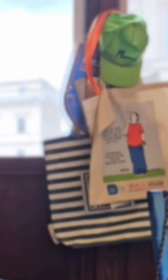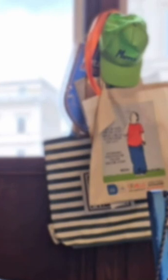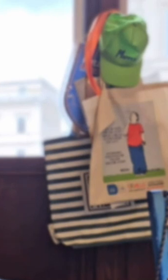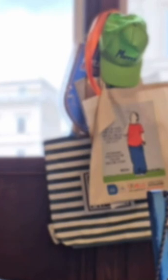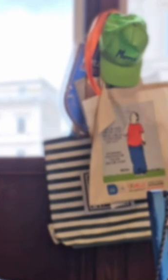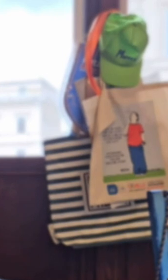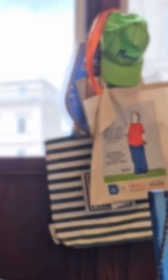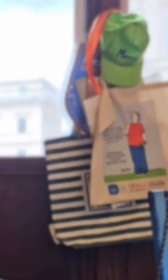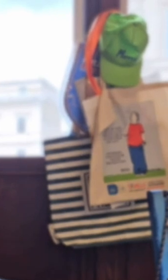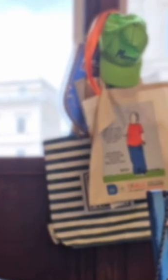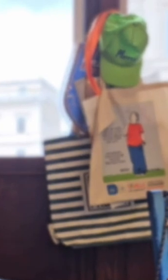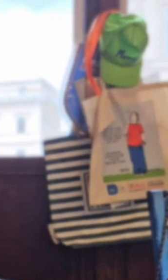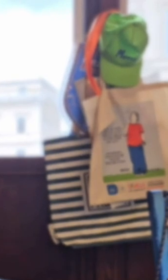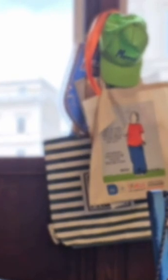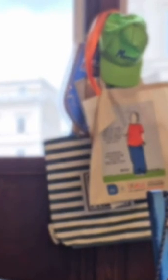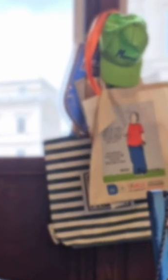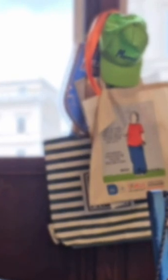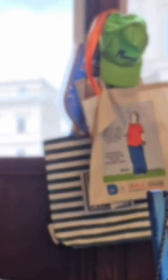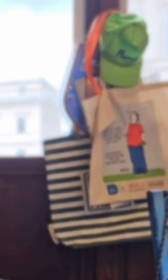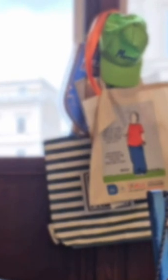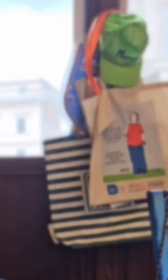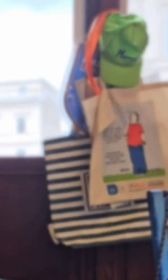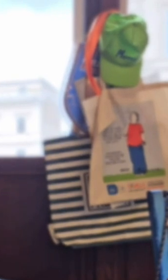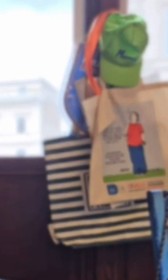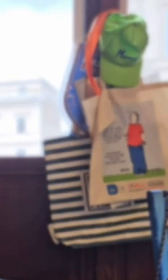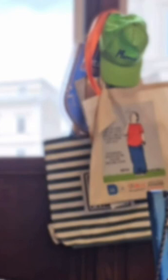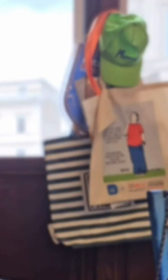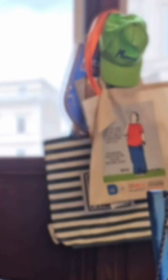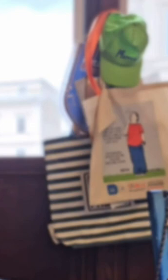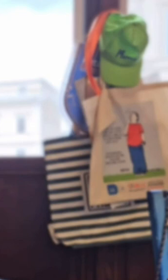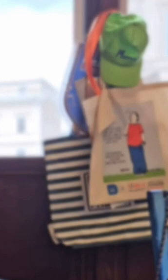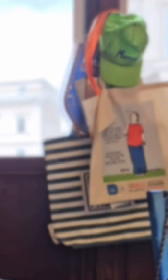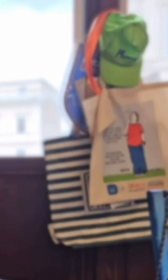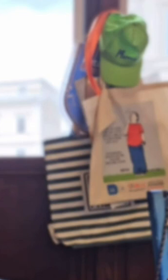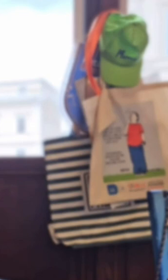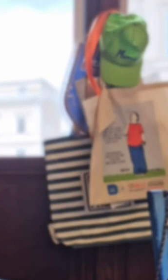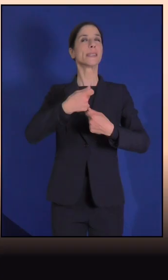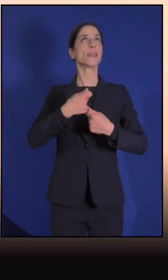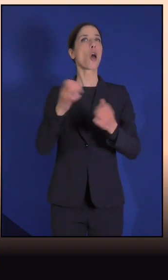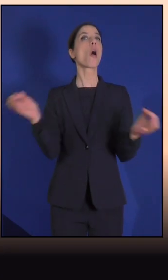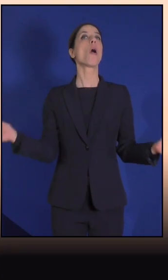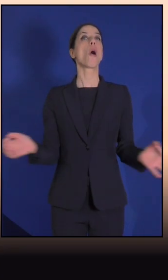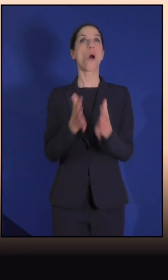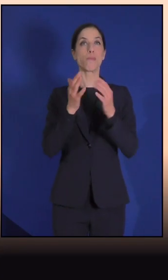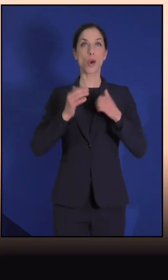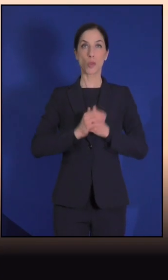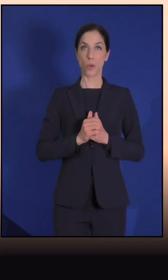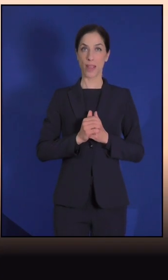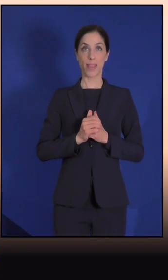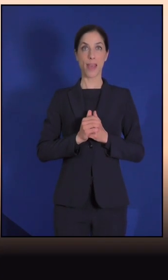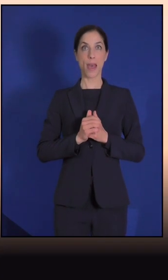molto importanti, ma può essere anche davvero di grande slancio, di opportunità